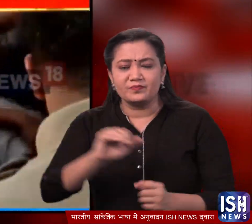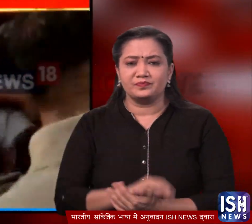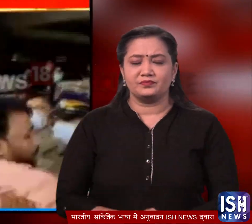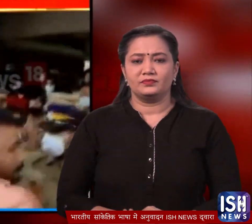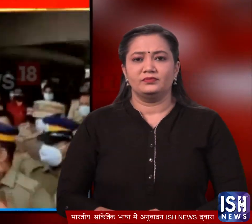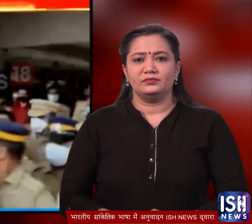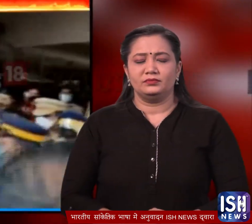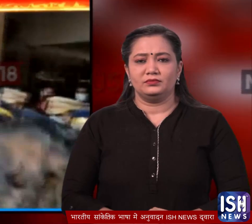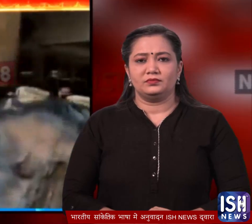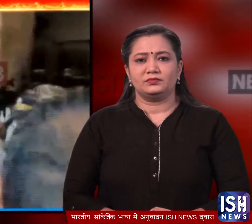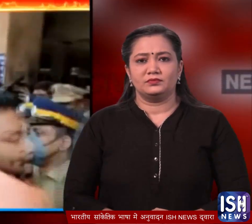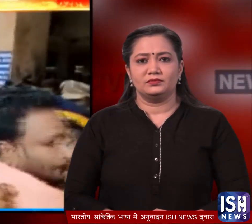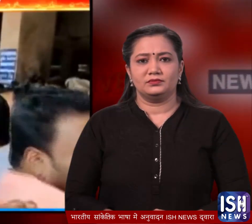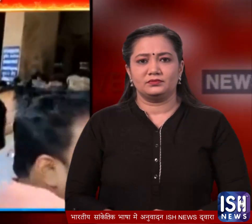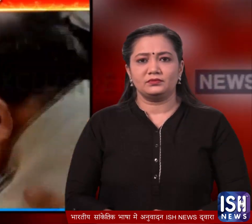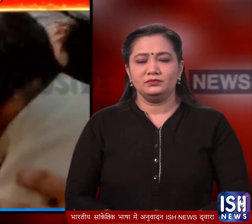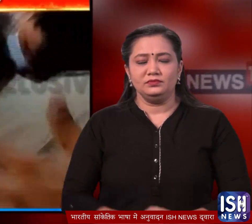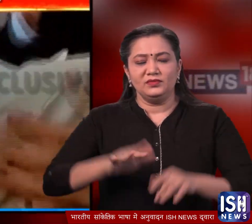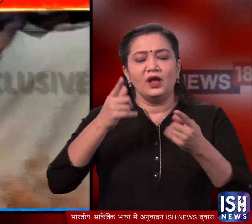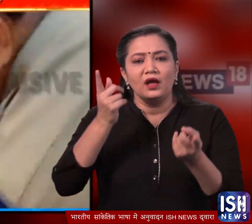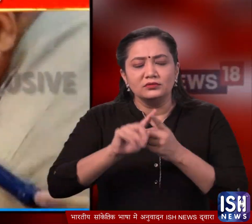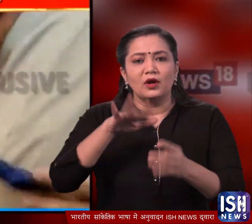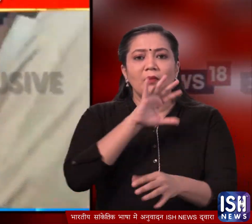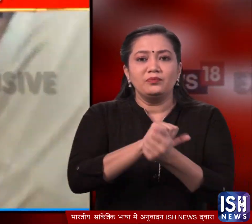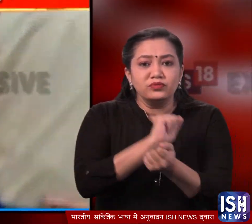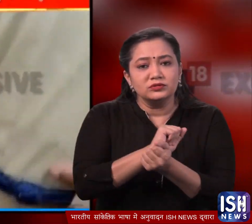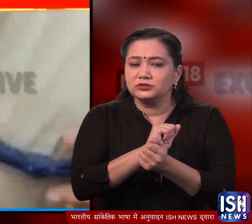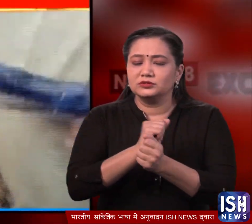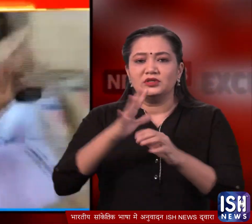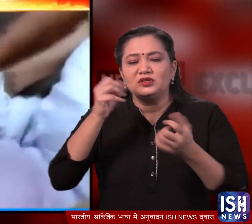उन्होंने पूरा जोर लगा दिया और नारे लगाने लगे।